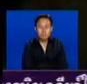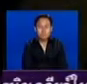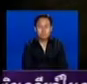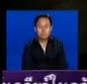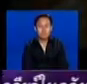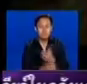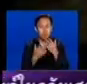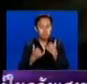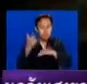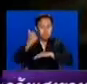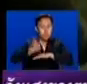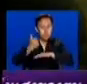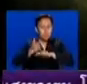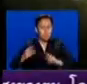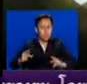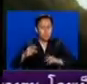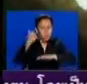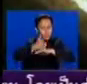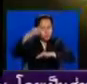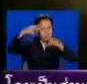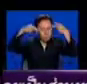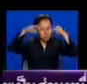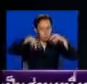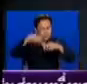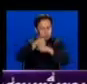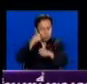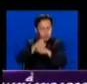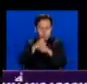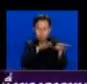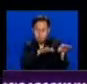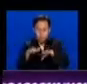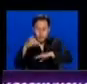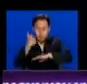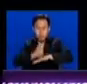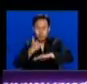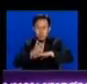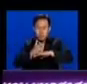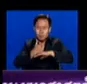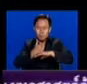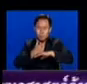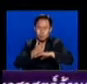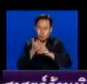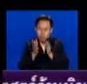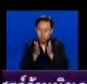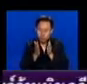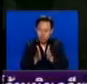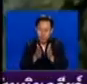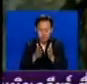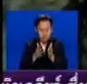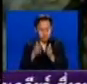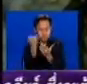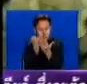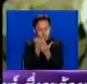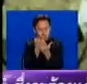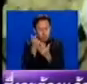นายสาธิตวงศ์หนองเตยรัฐมนตรีประจำสำนักนายกรัฐมนตรีพร้อมด้วยนายวิเศษเพชรประดับผู้อำนวยการสำนักศิลปากรที่15จังหวั